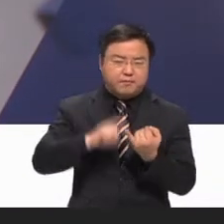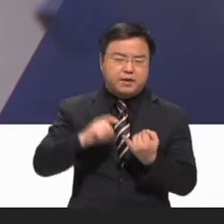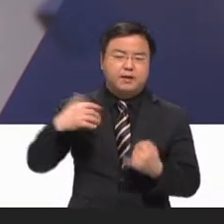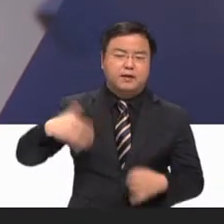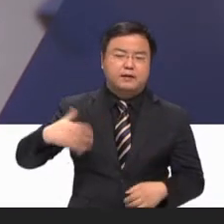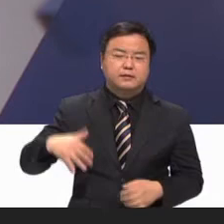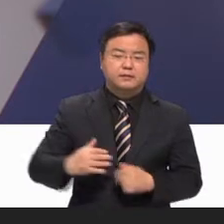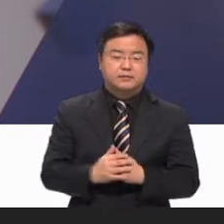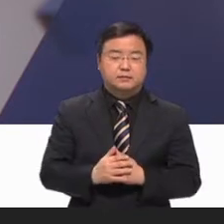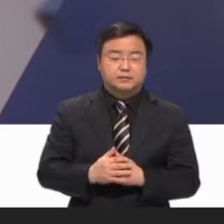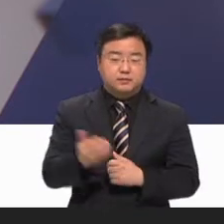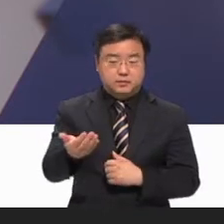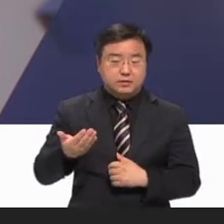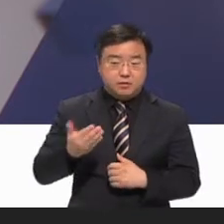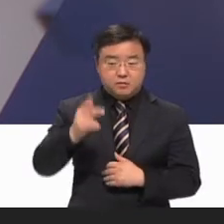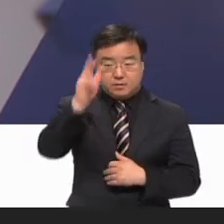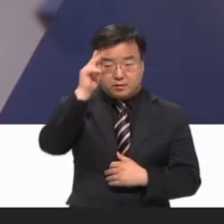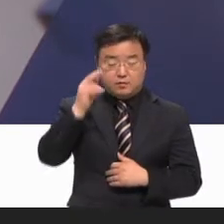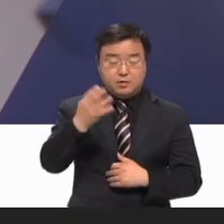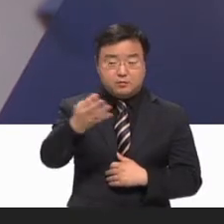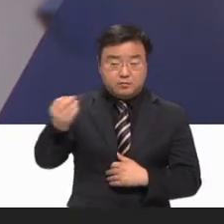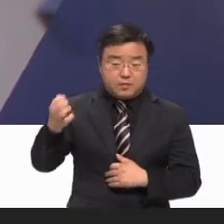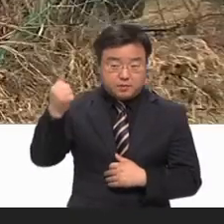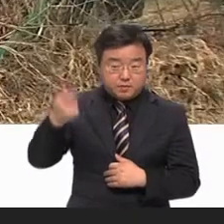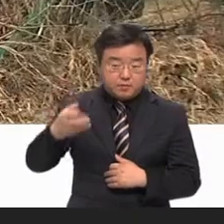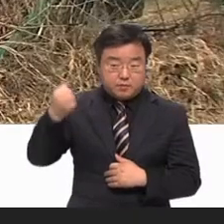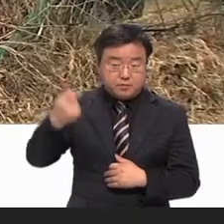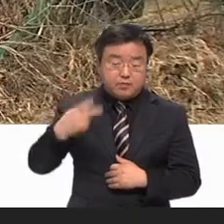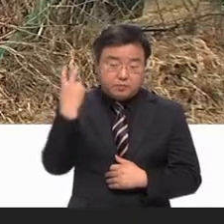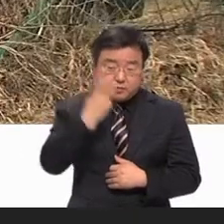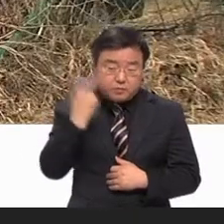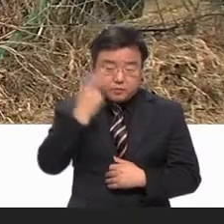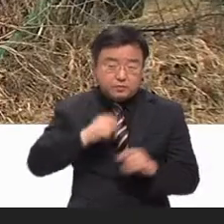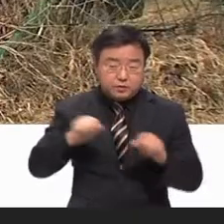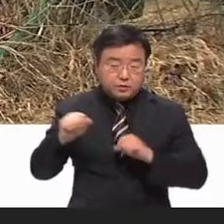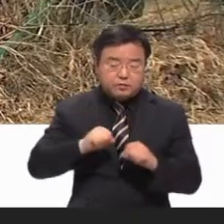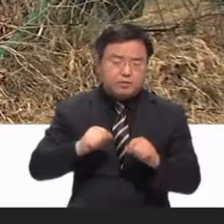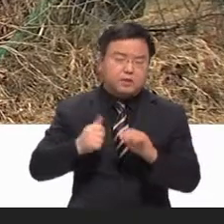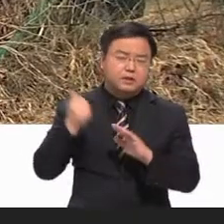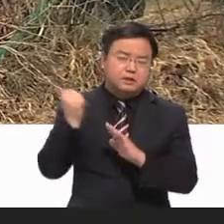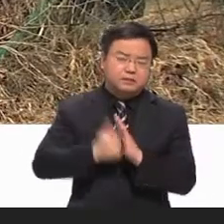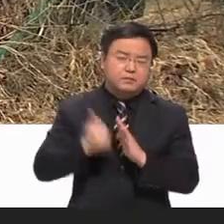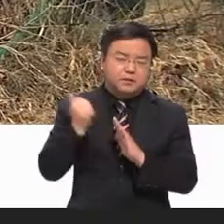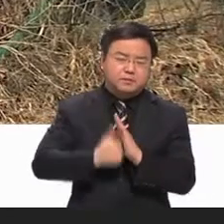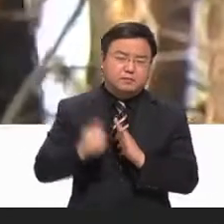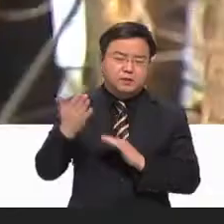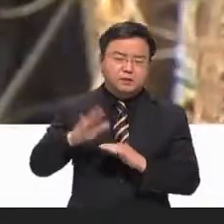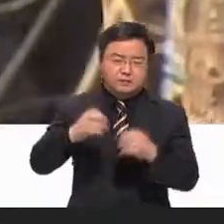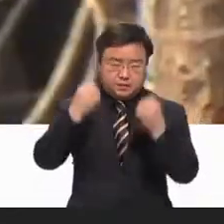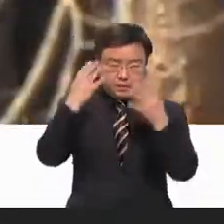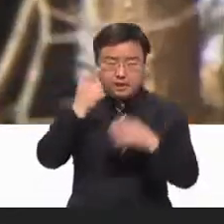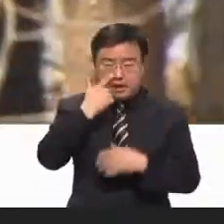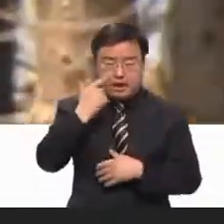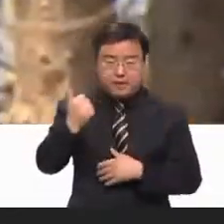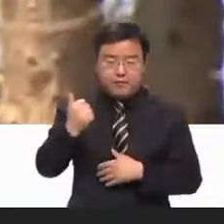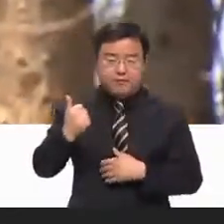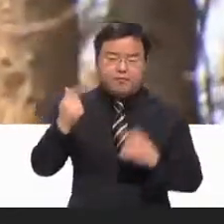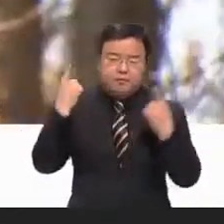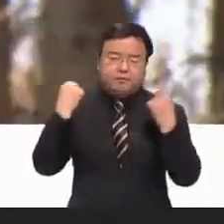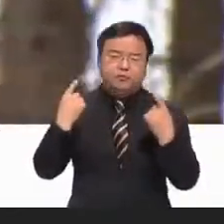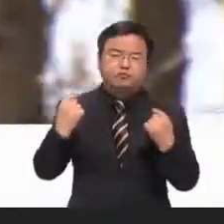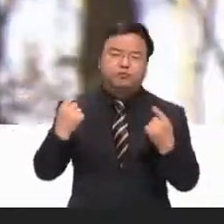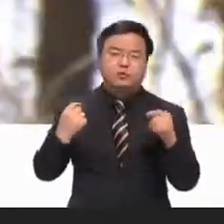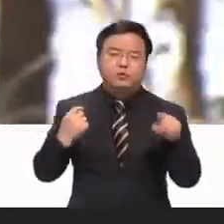못했습니다. 앞서 경찰이 몇 차례 발굴 조사에도 이 시신 수색에 실패했지만 새아빠인 안 씨가 줄기차게 계속